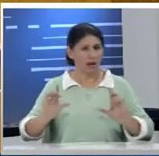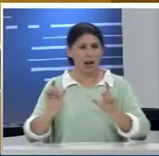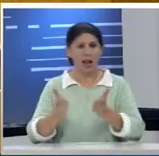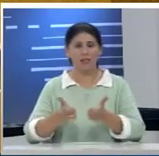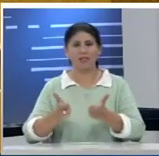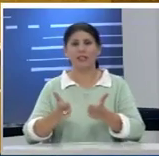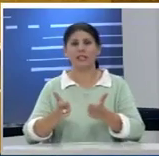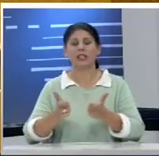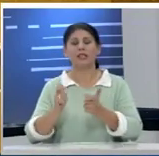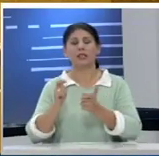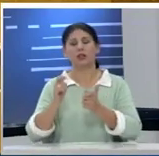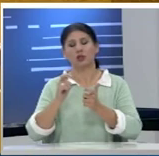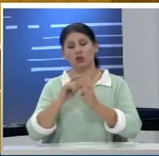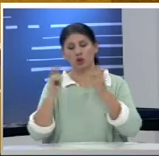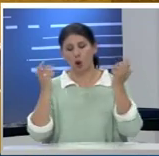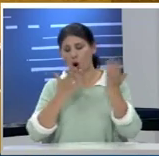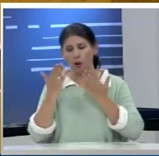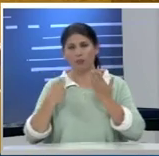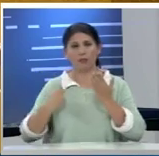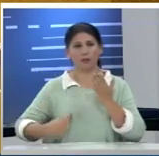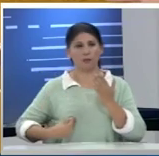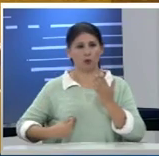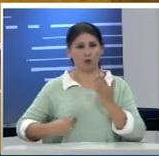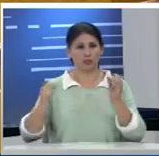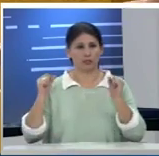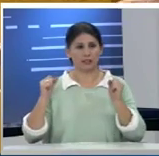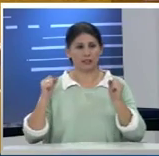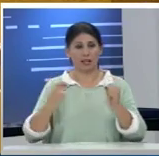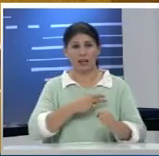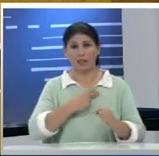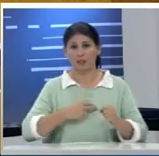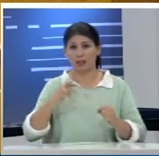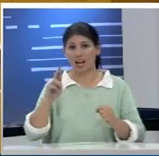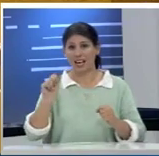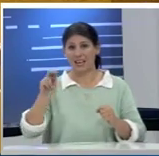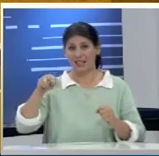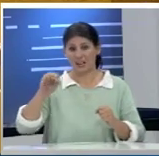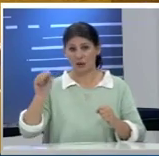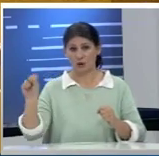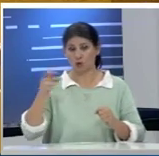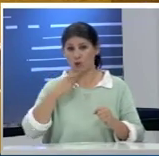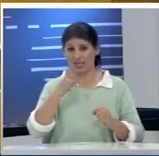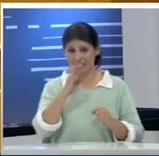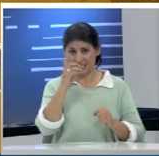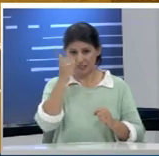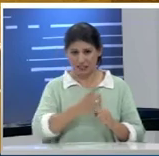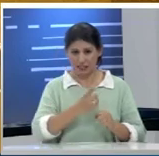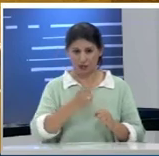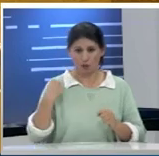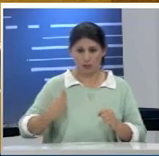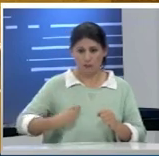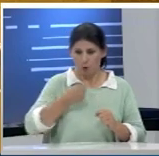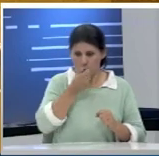Σχολής Δημόσιας Υγείας, καθηγητών όπως ο Ράνος, λένε ότι το 40% της δημόσιας